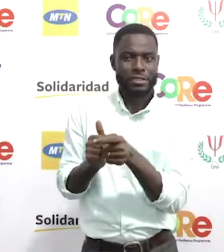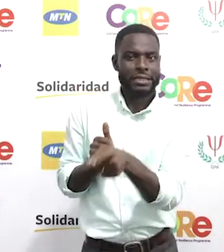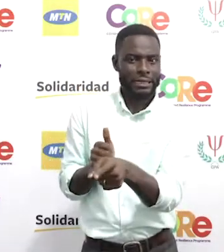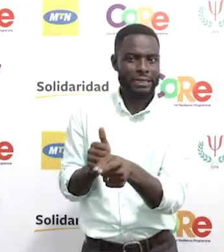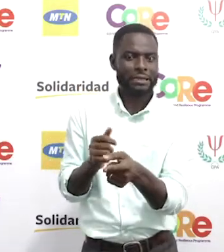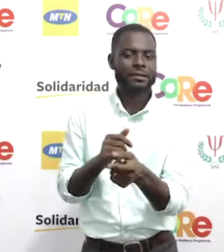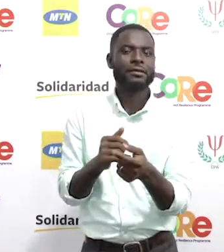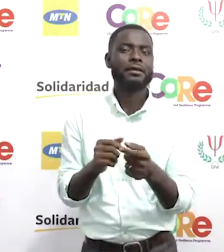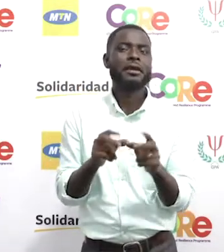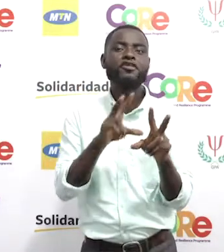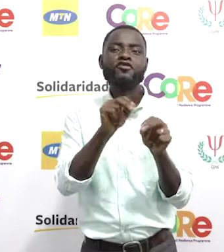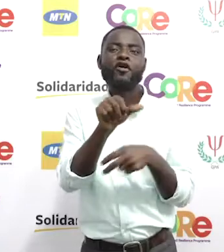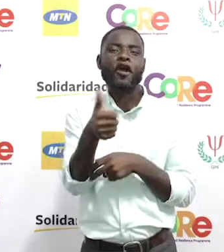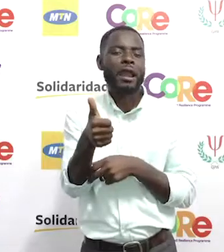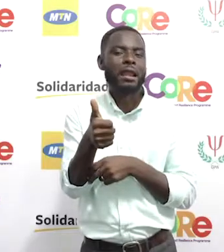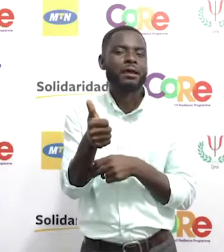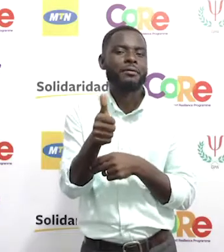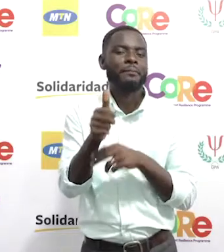mokokro.